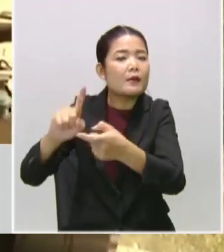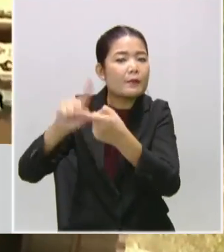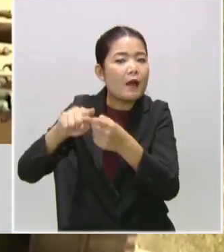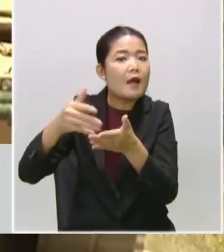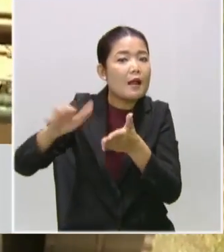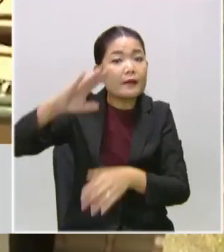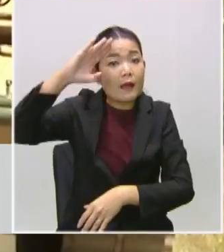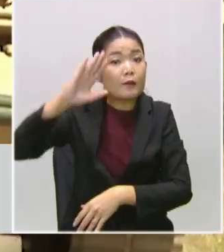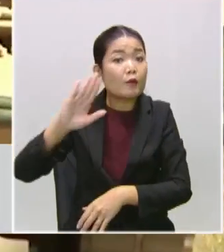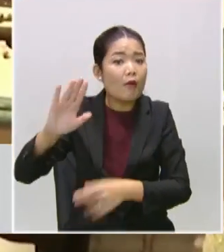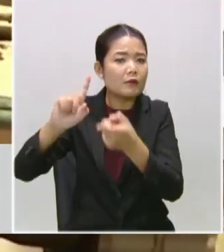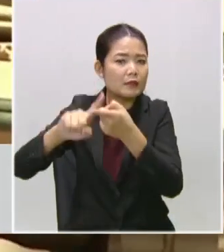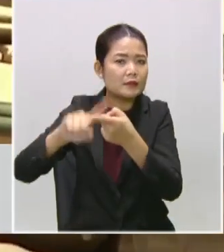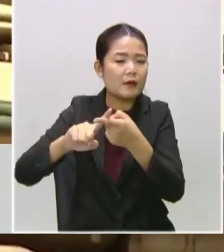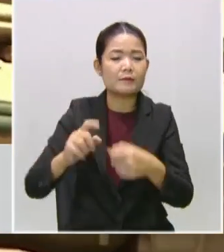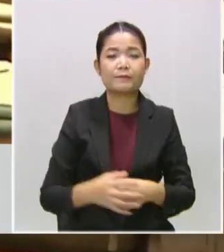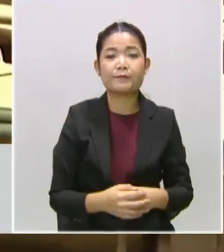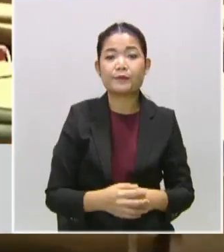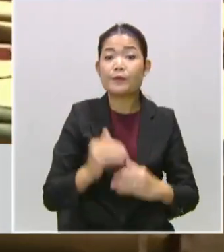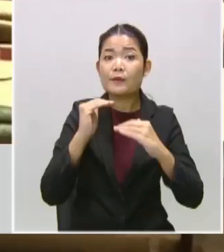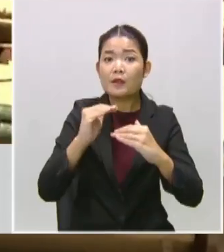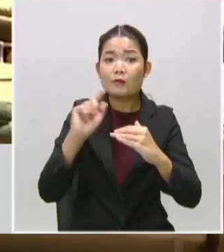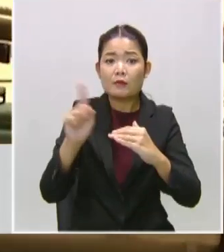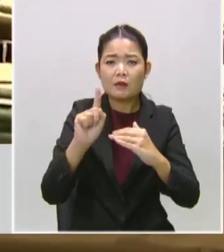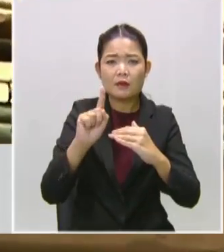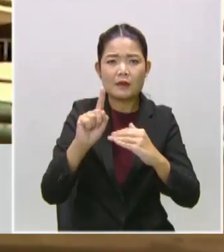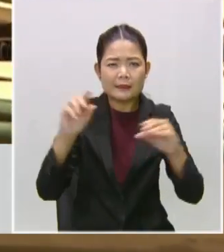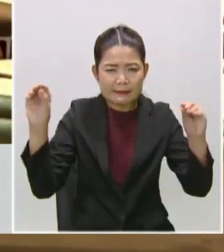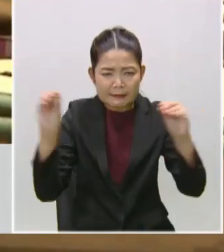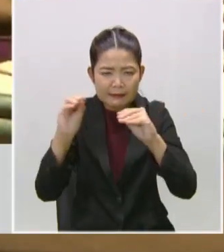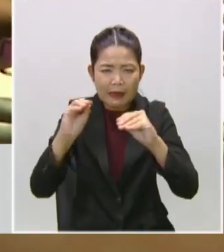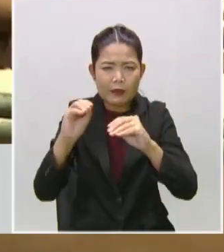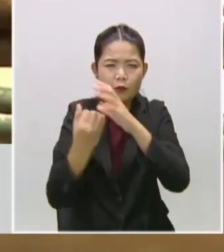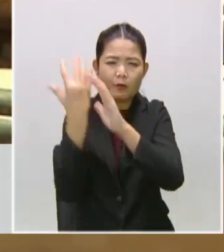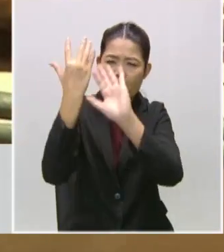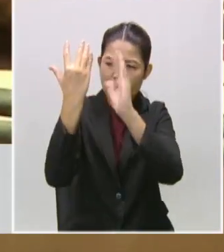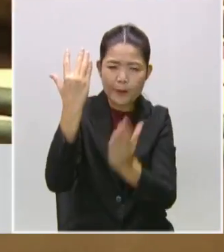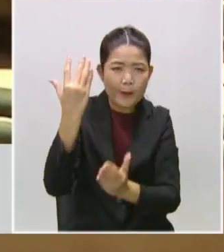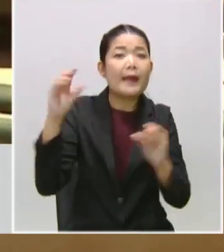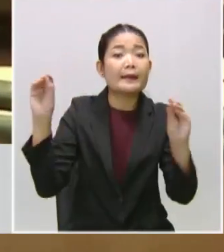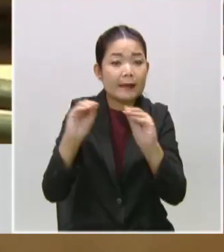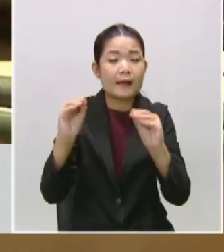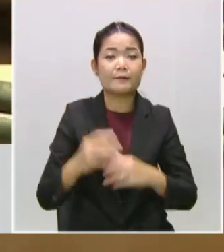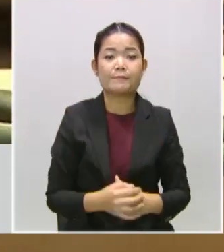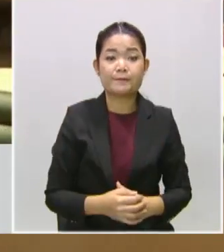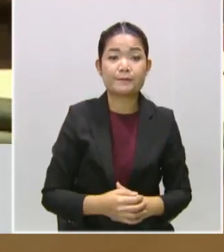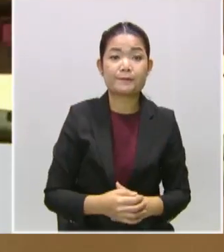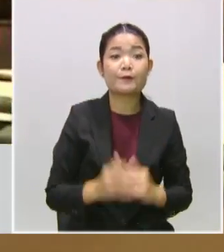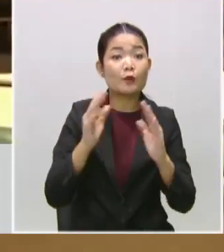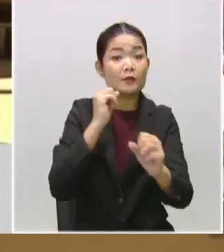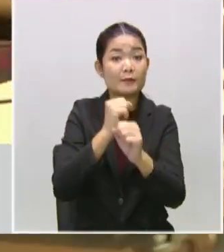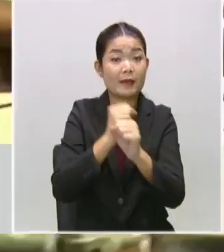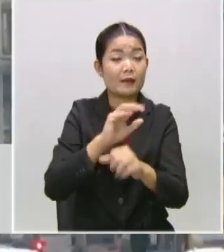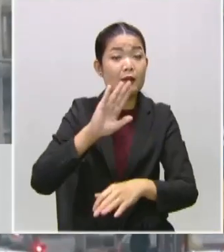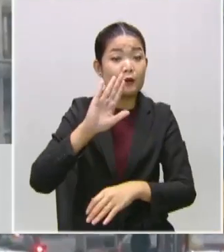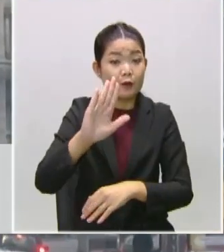ไล่ทหารรัสเซียออกจากดินแดนในยูเครนในช่วงฤดูใบไม้ผลิที่กำลังจะมาถึงนี้อังดรีเยอร์มักเจ้าหน้าที่ระดับสูงประ